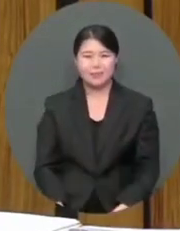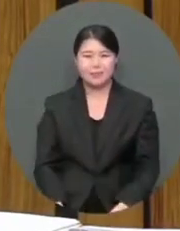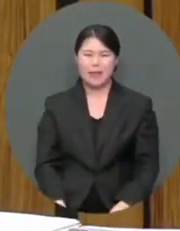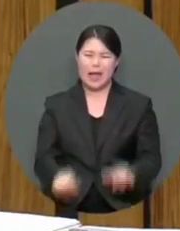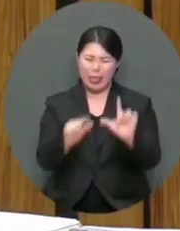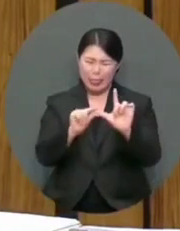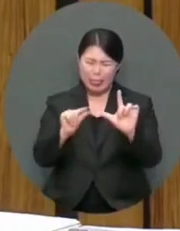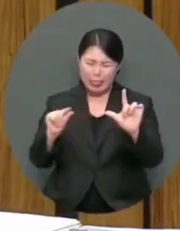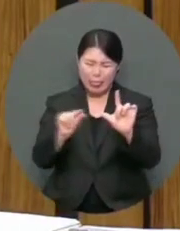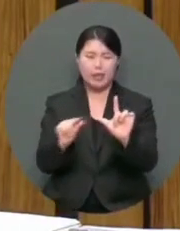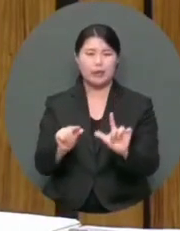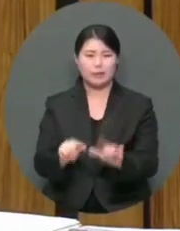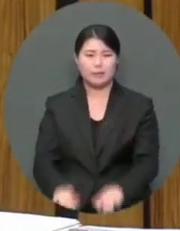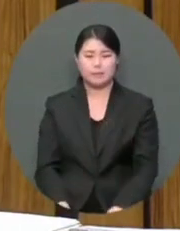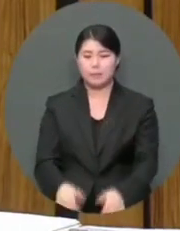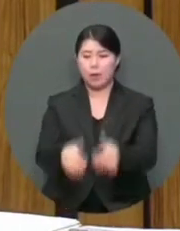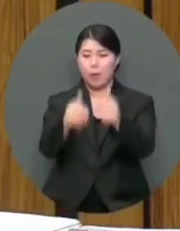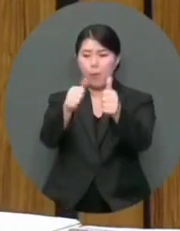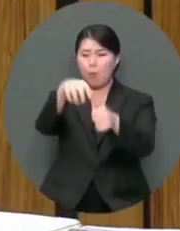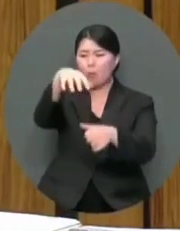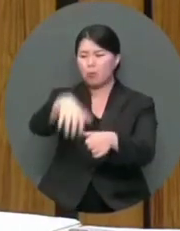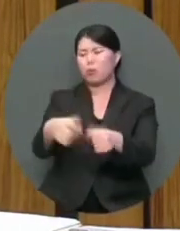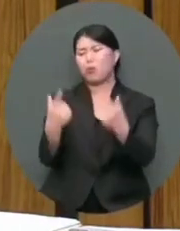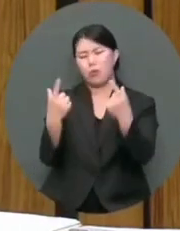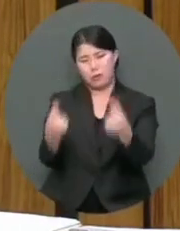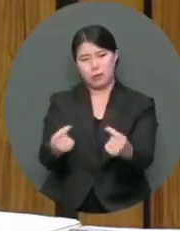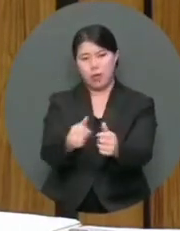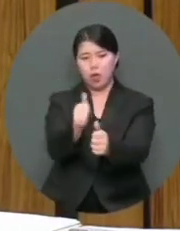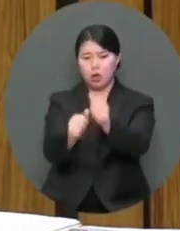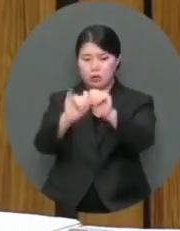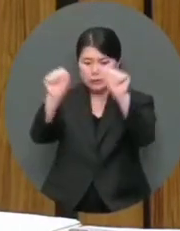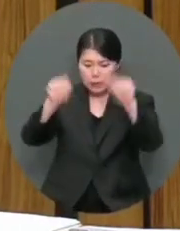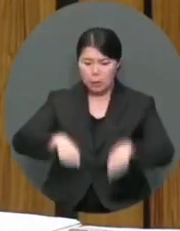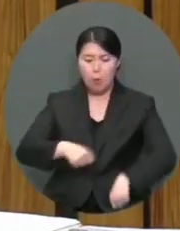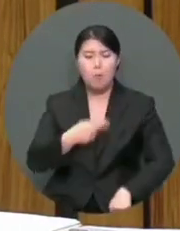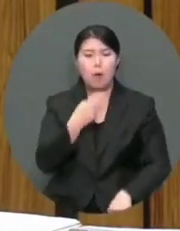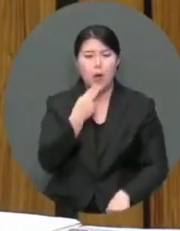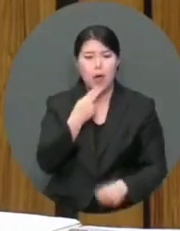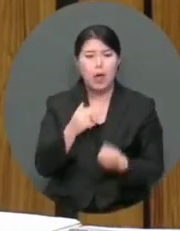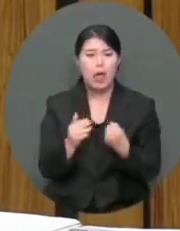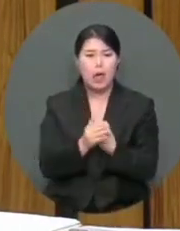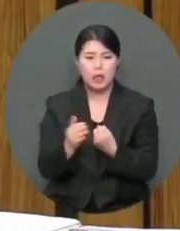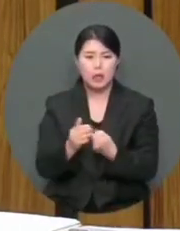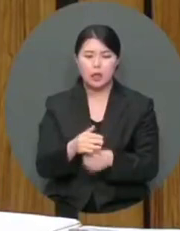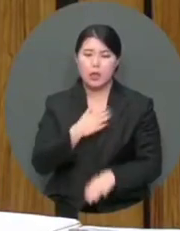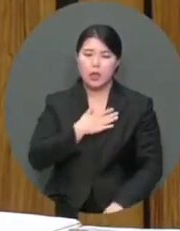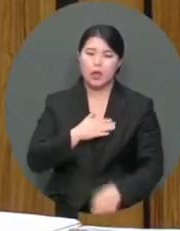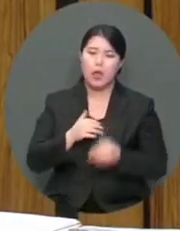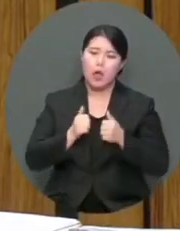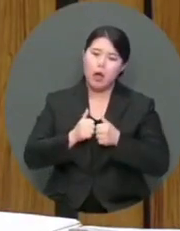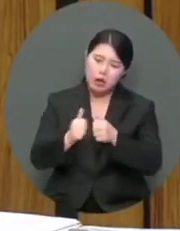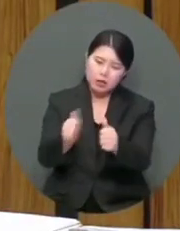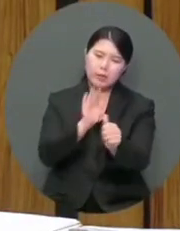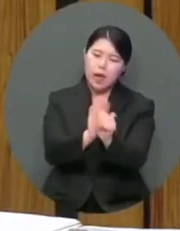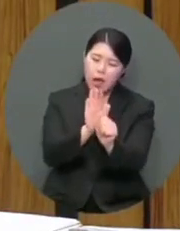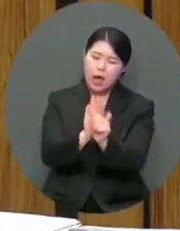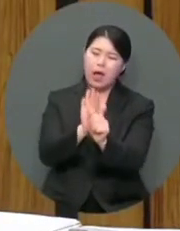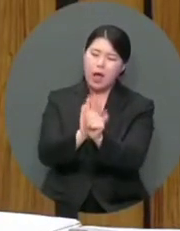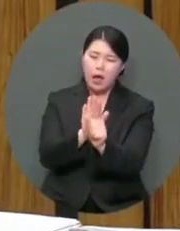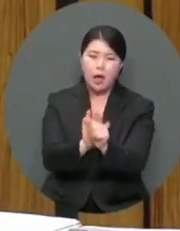극소수예요. 극소수. 법원도 마찬가지입니다. 경쟁 시스템이 없으니까 아무리 열심히 하라고 동조를 해도